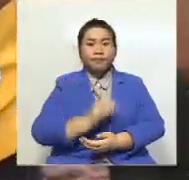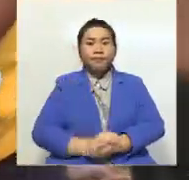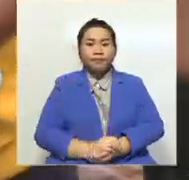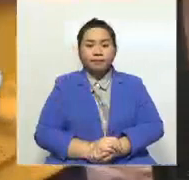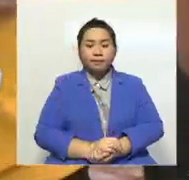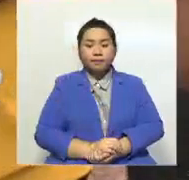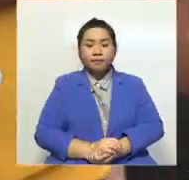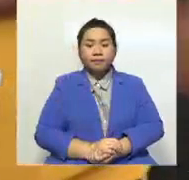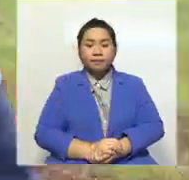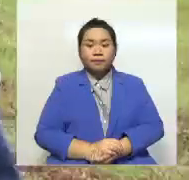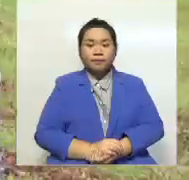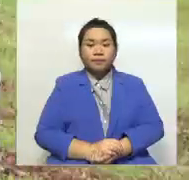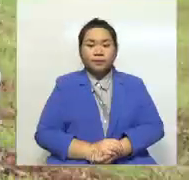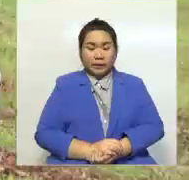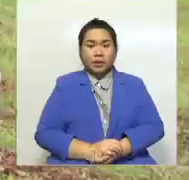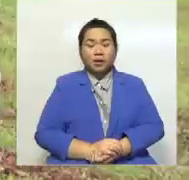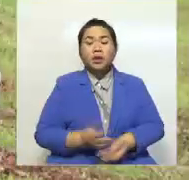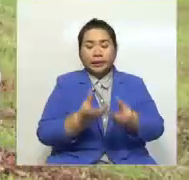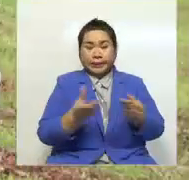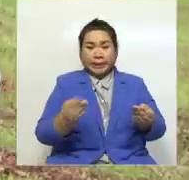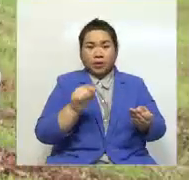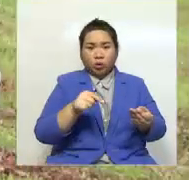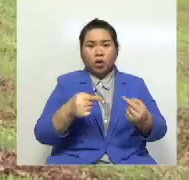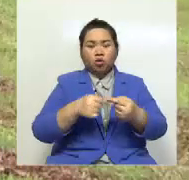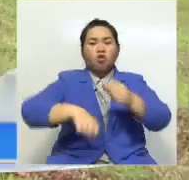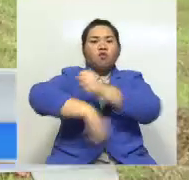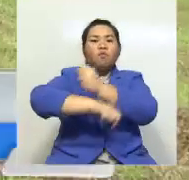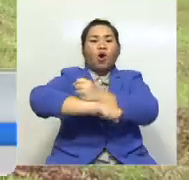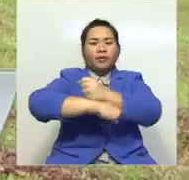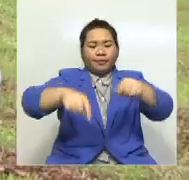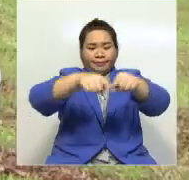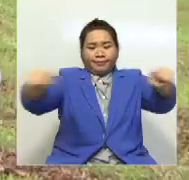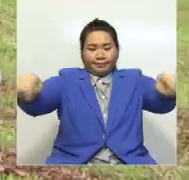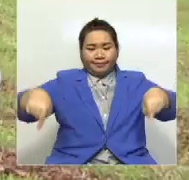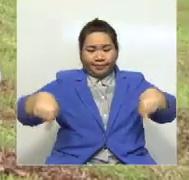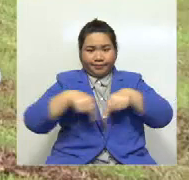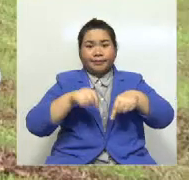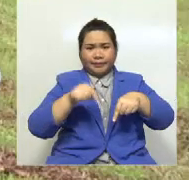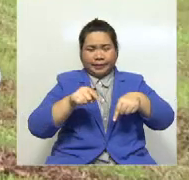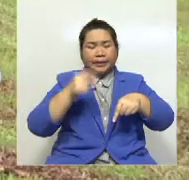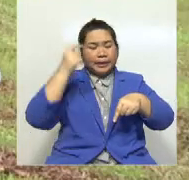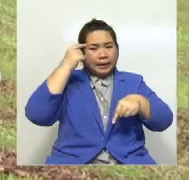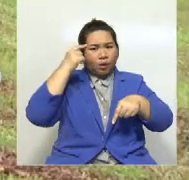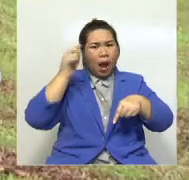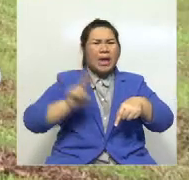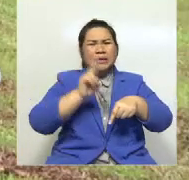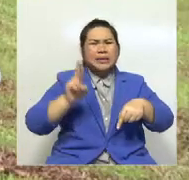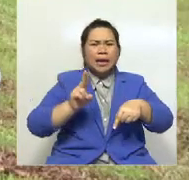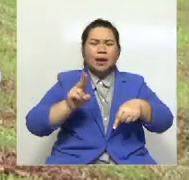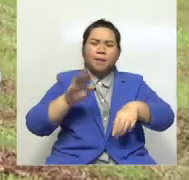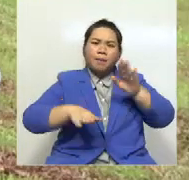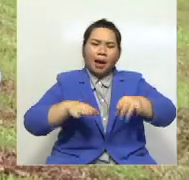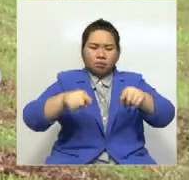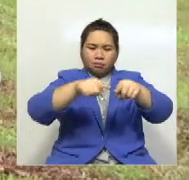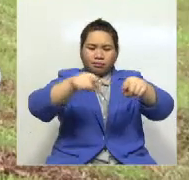ชีพปัวกันค่ะ พื้นที่ตรงนี้เป็นสนามฟุตบอลนะแต่ว่าเราจะใช้พื้นที่ตรงนี้ไม่มากเท่าไหร่ประมาณ1